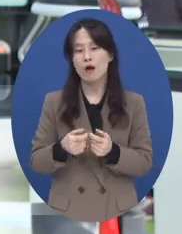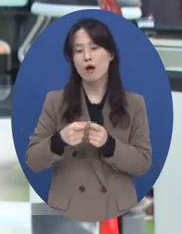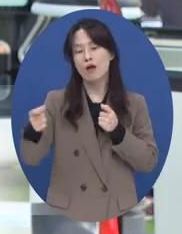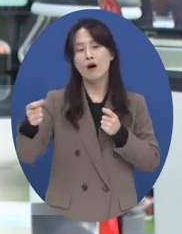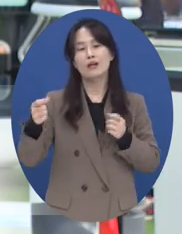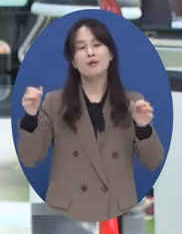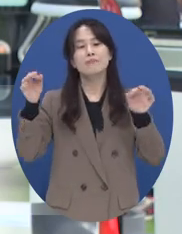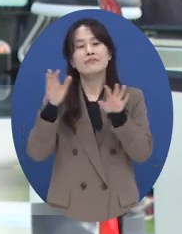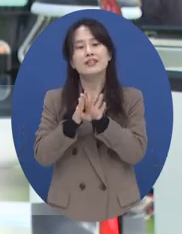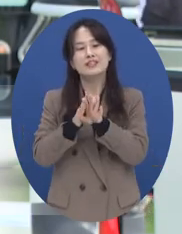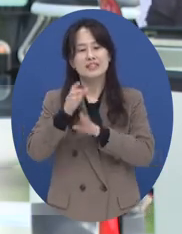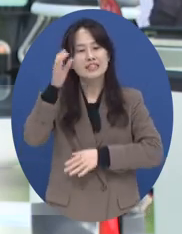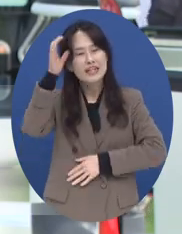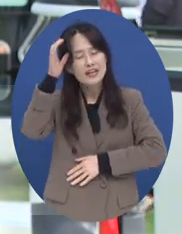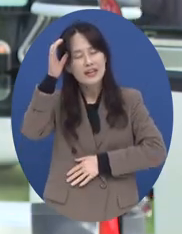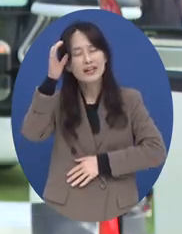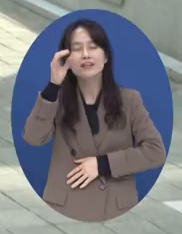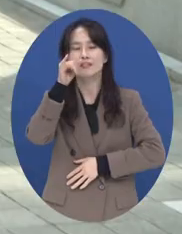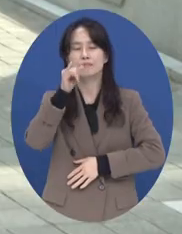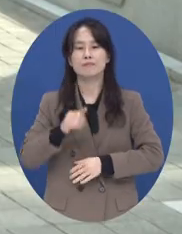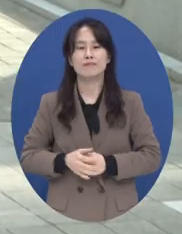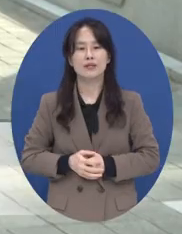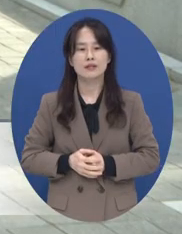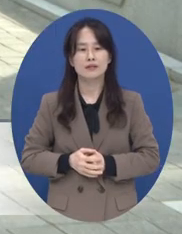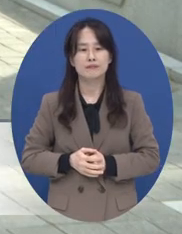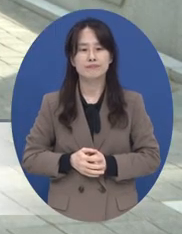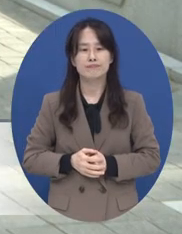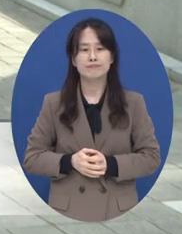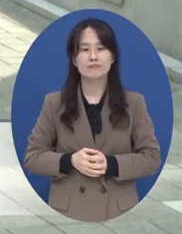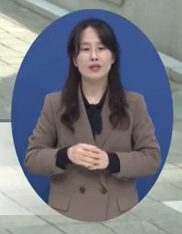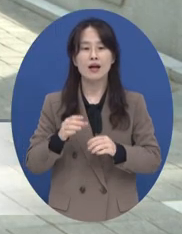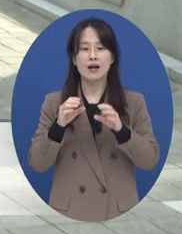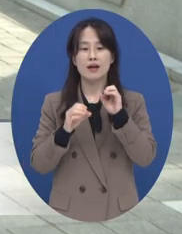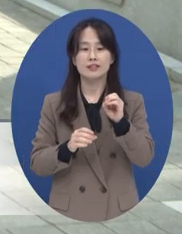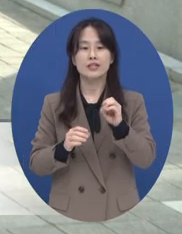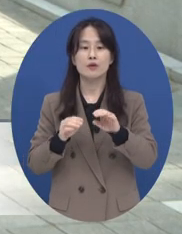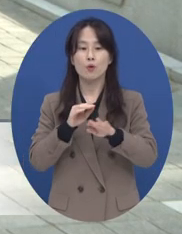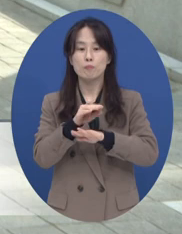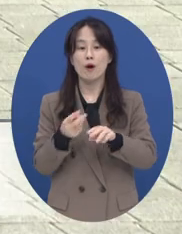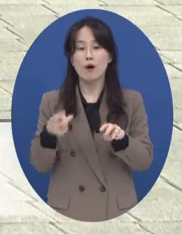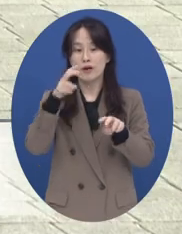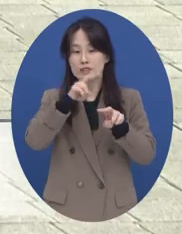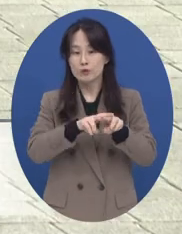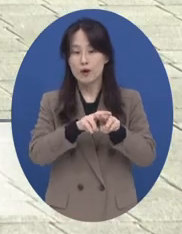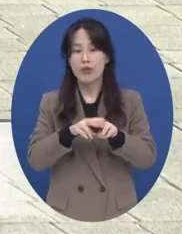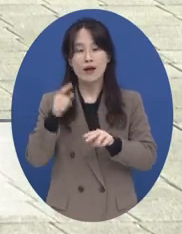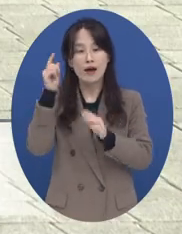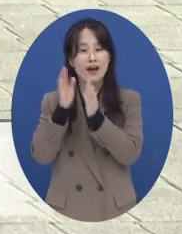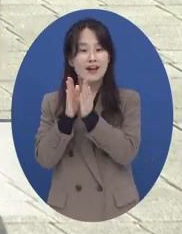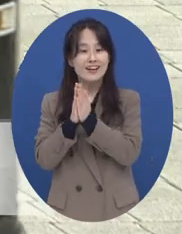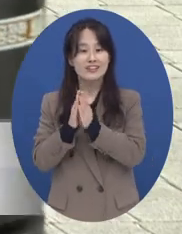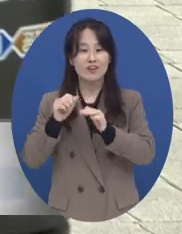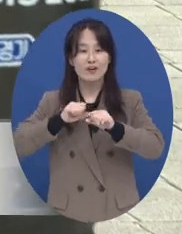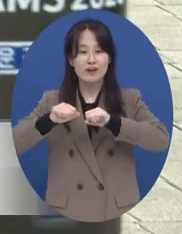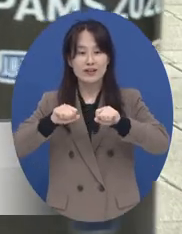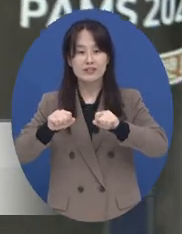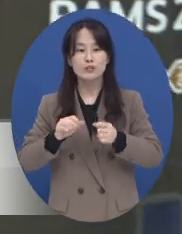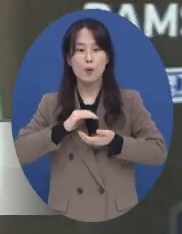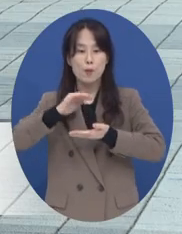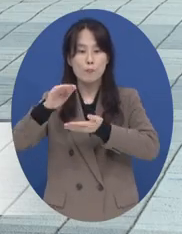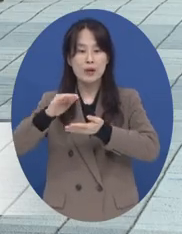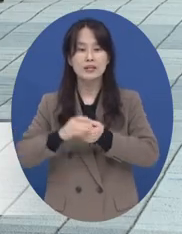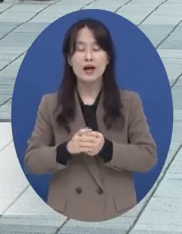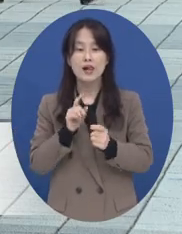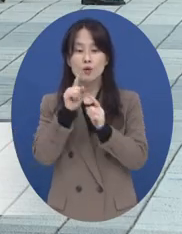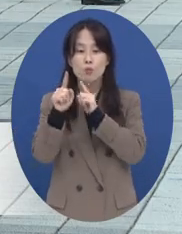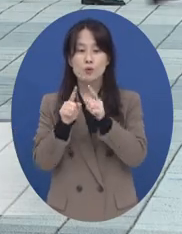수 있는 그런 기대를 하고 있습니다. 이 밖에도 경기도 제로셔틀 시승회와 자율주행 랠리, 그리고 배달 모빌리티